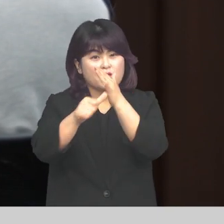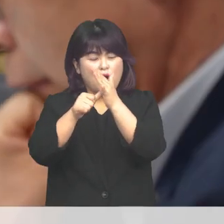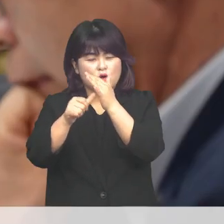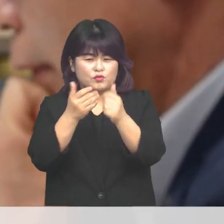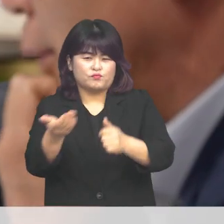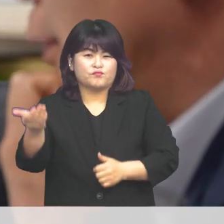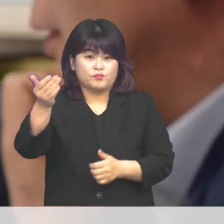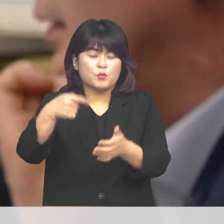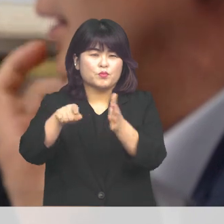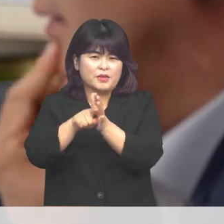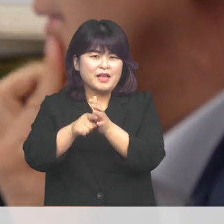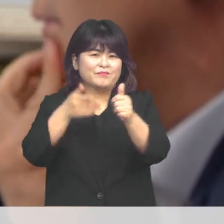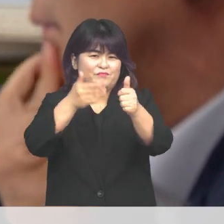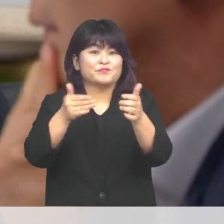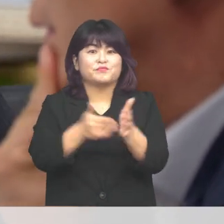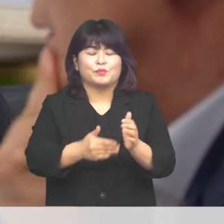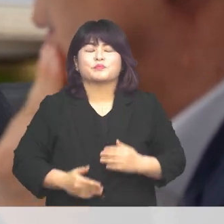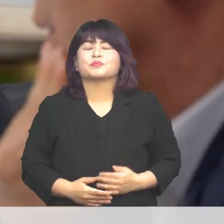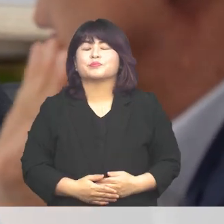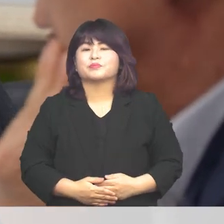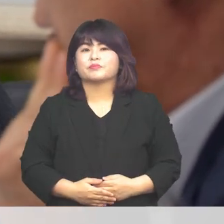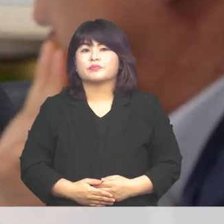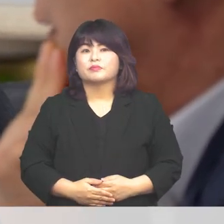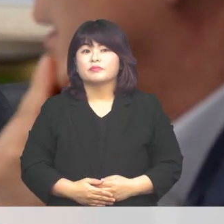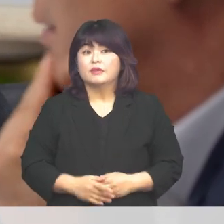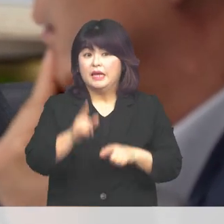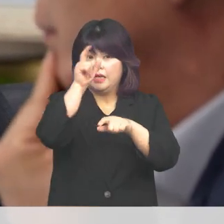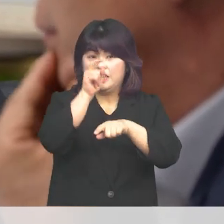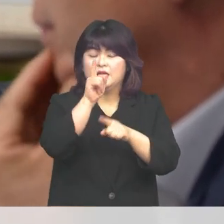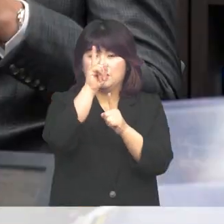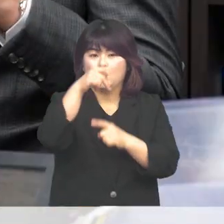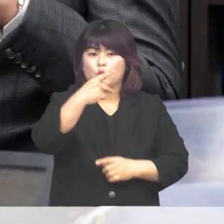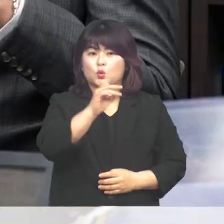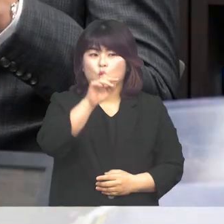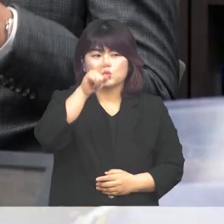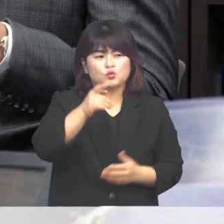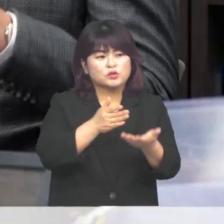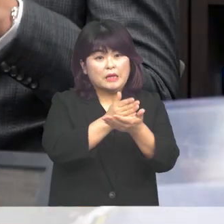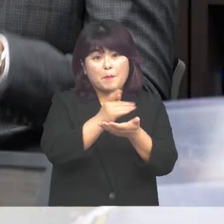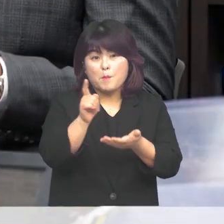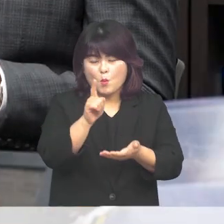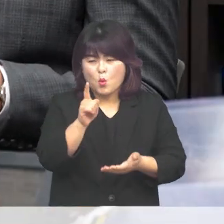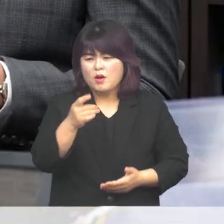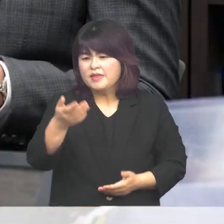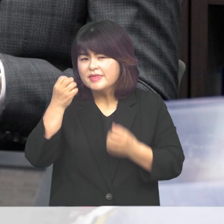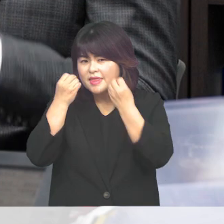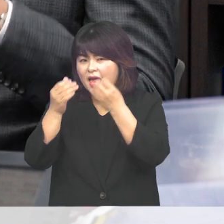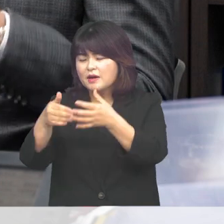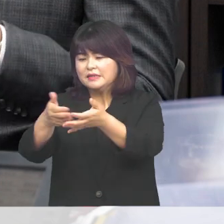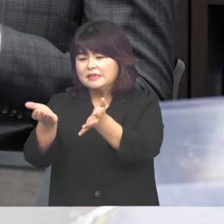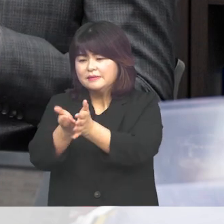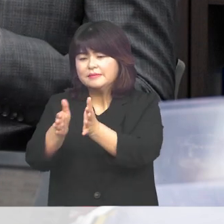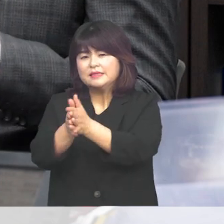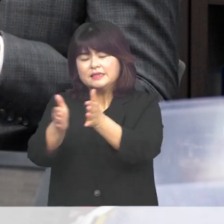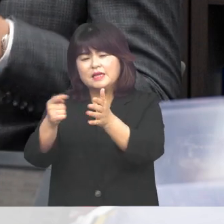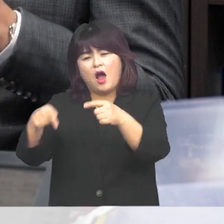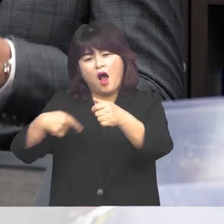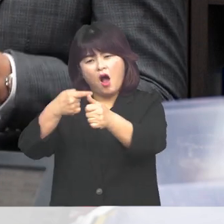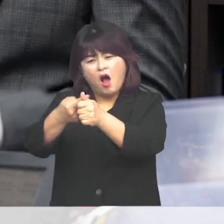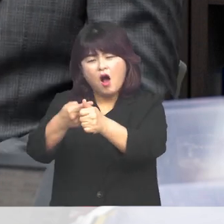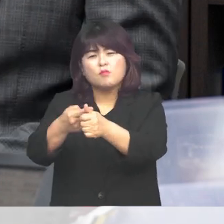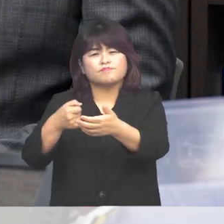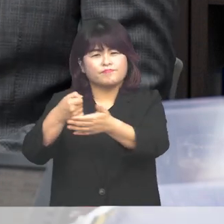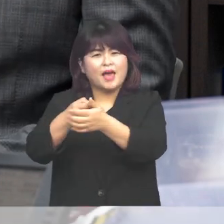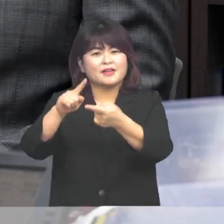운영, 선수 기량 향상에 힘써줄 것을 당부했습니다. 이동국 테크니컬 디렉터는 새로운 팀의 시작을 함께하게